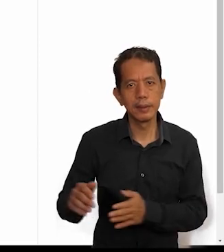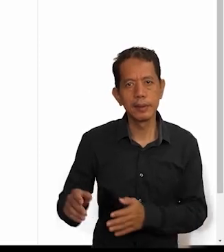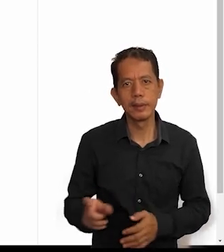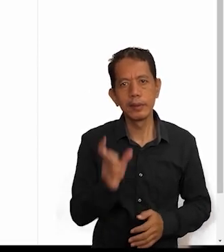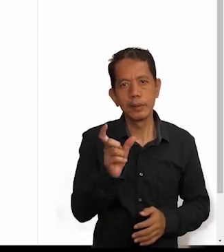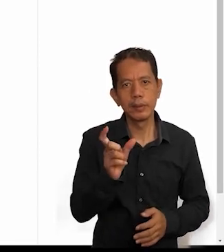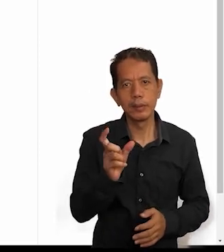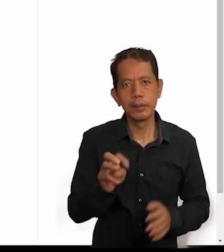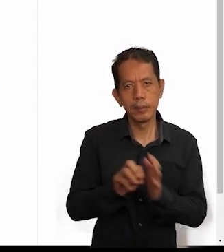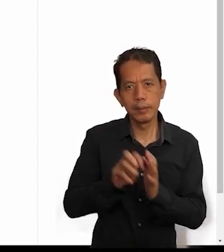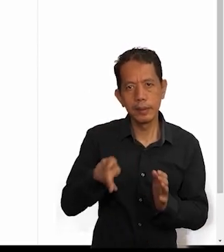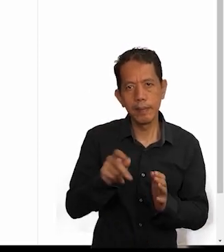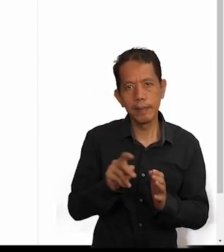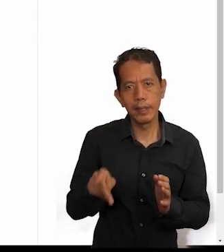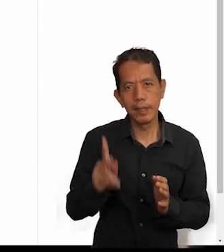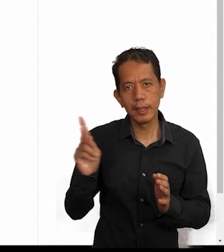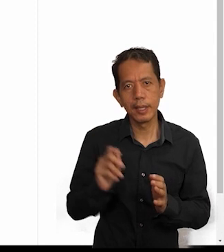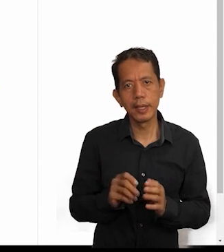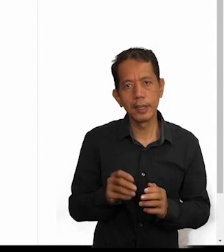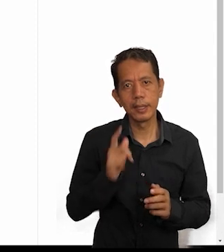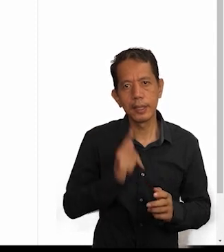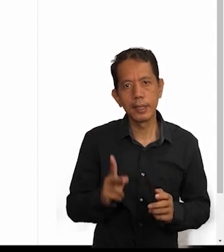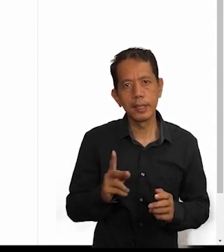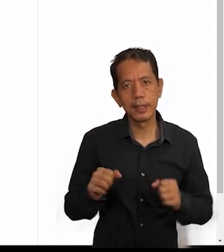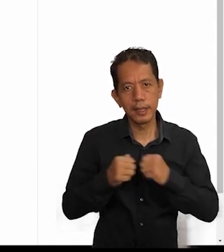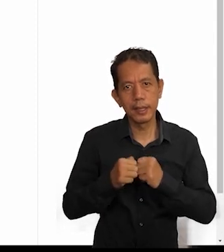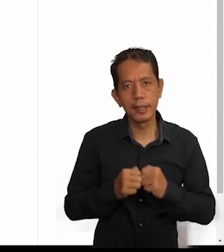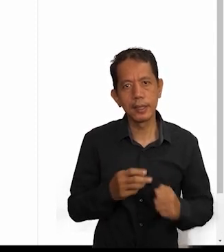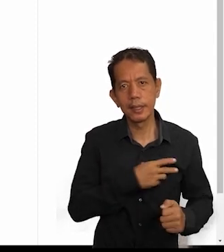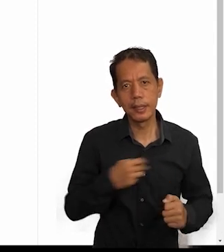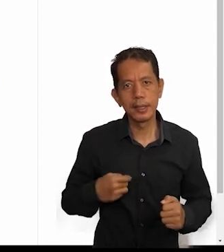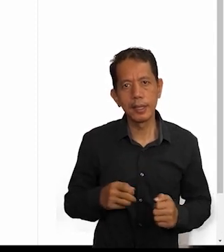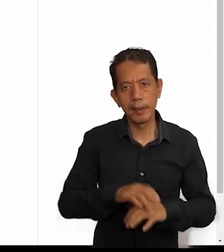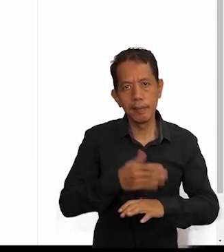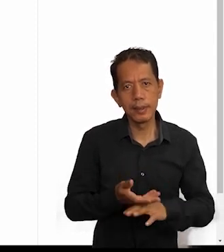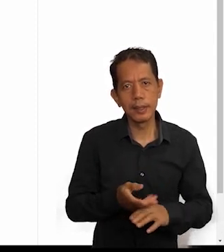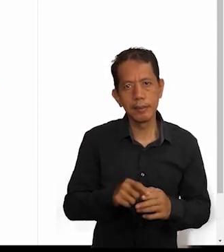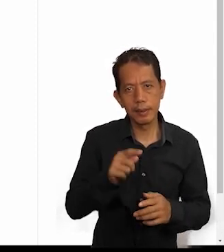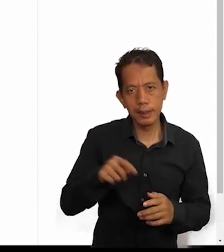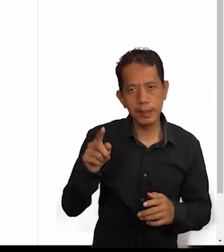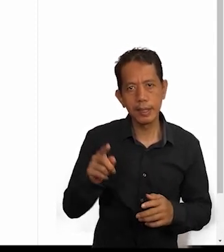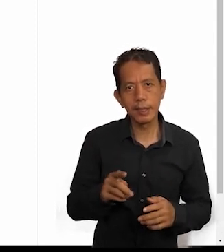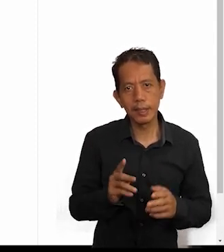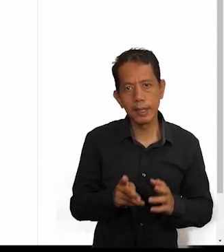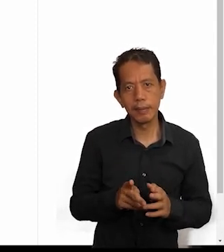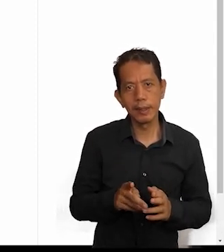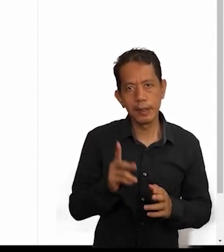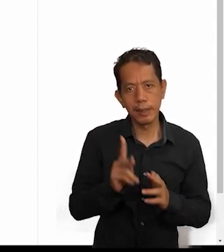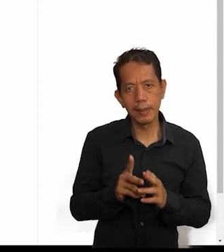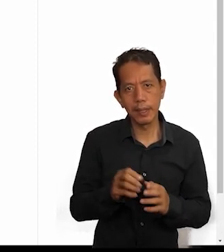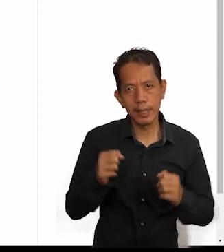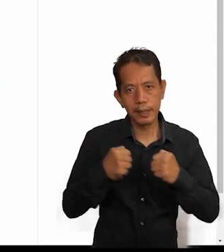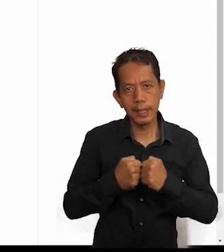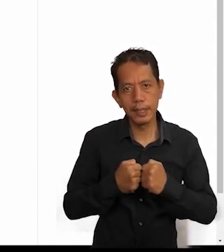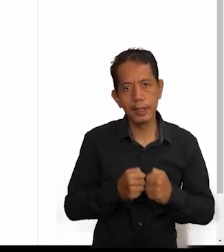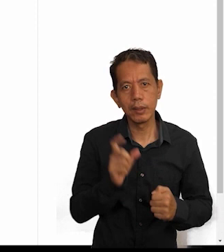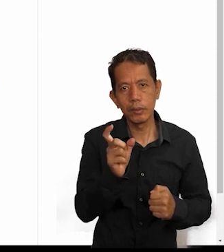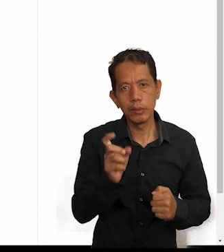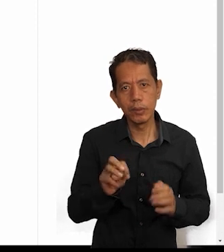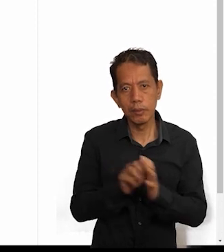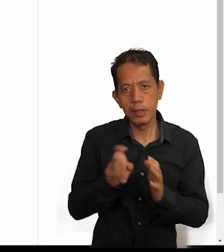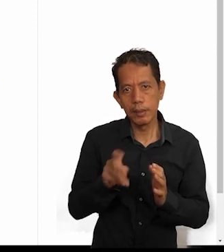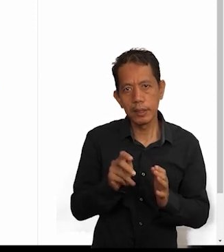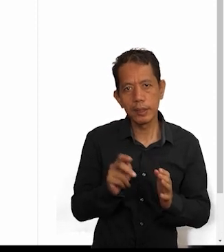Kemudian, untuk menampilkan kata sandi, kita bisa mencentang kalimat "tampilkan sandi" untuk